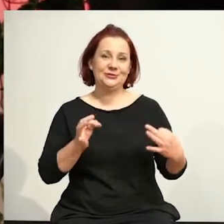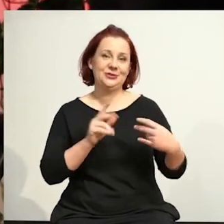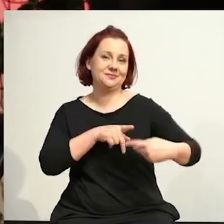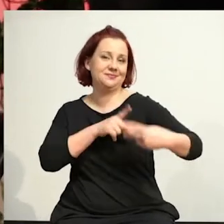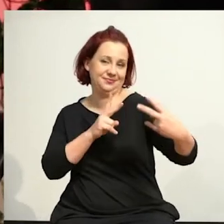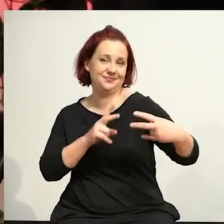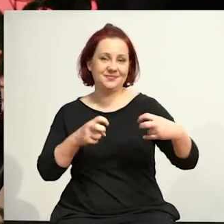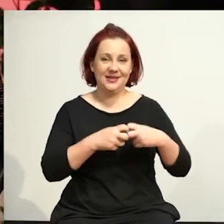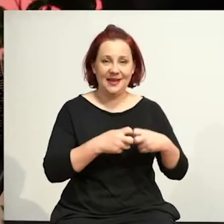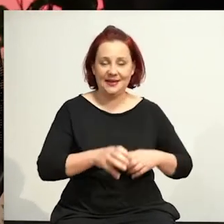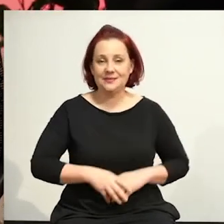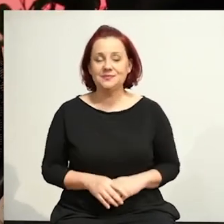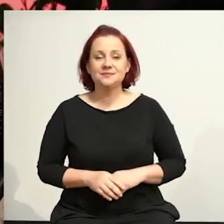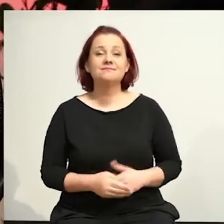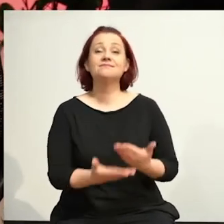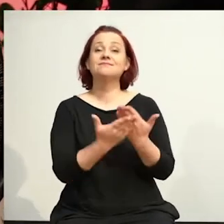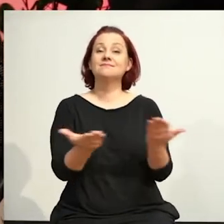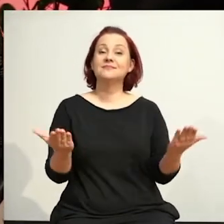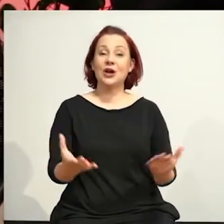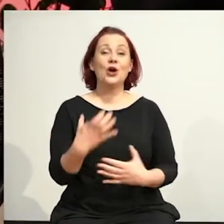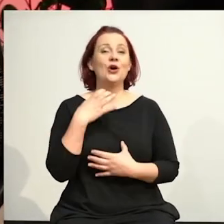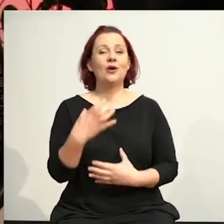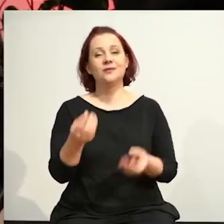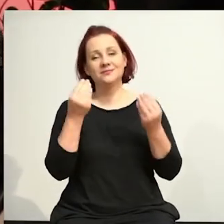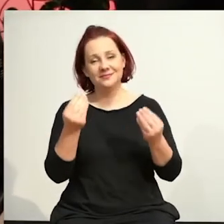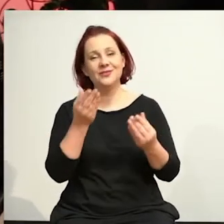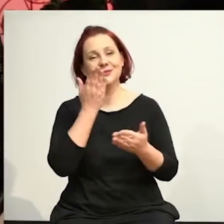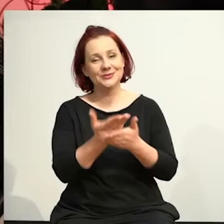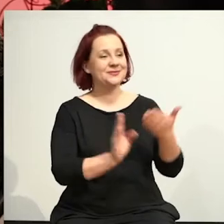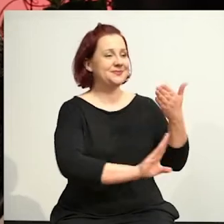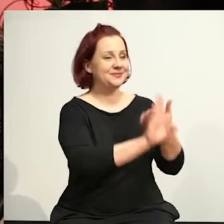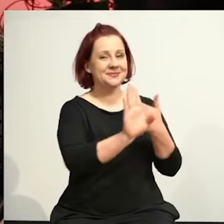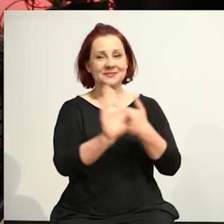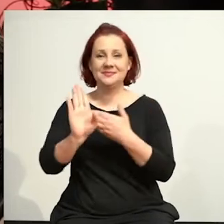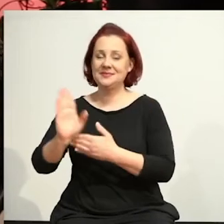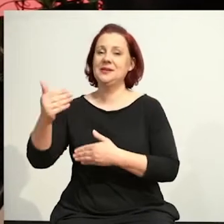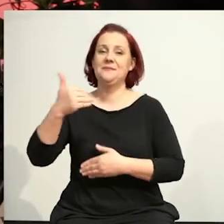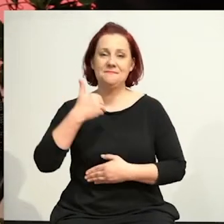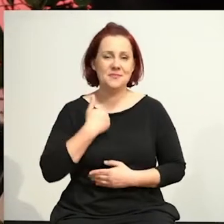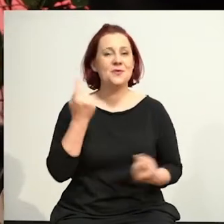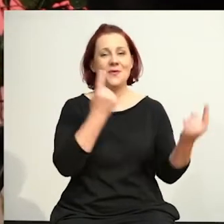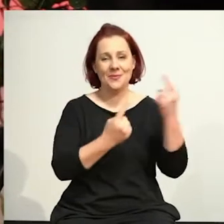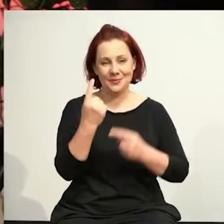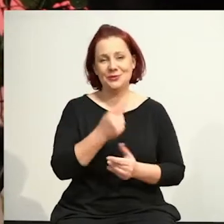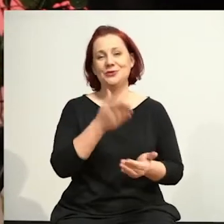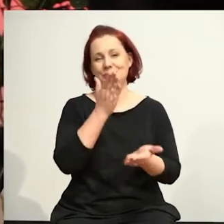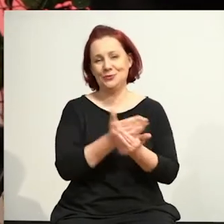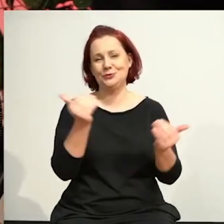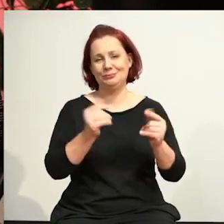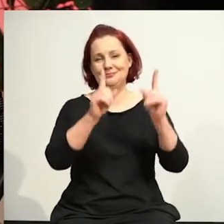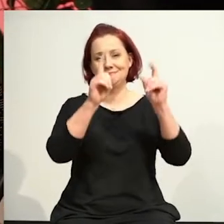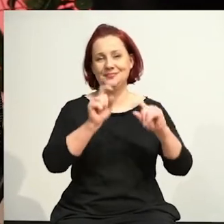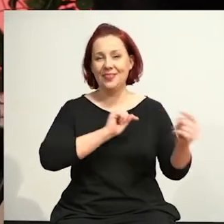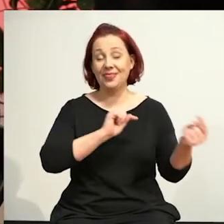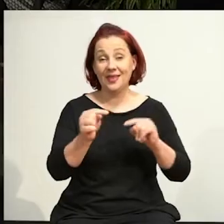transmisji internetowej. Nasi goście wspaniali zostali już przedstawieni, więc myślę, że możemy przejść do dyskusji,